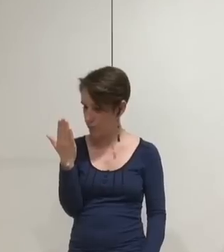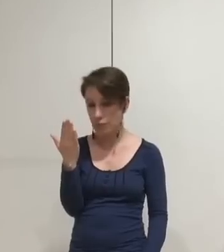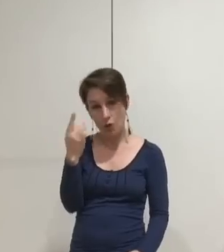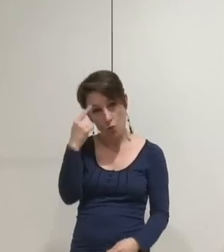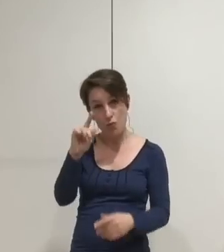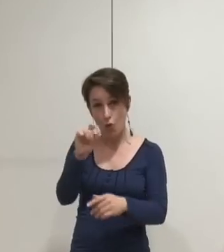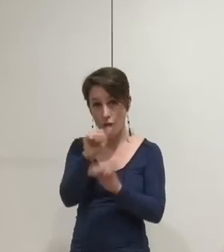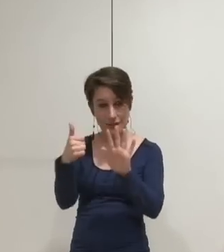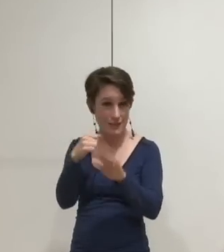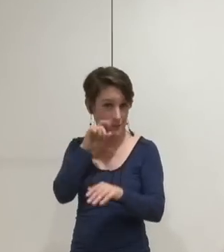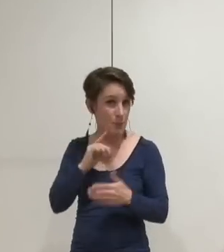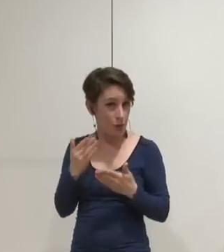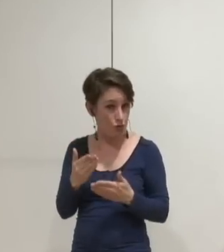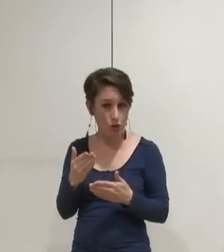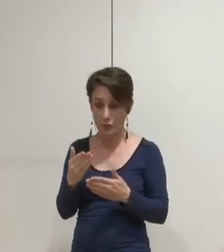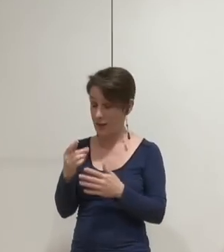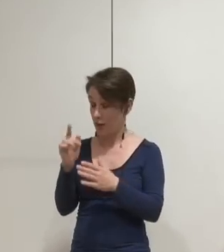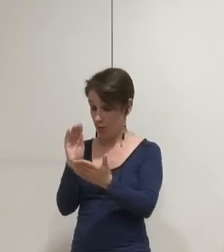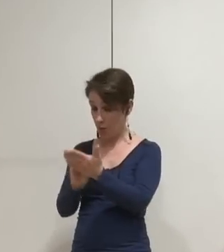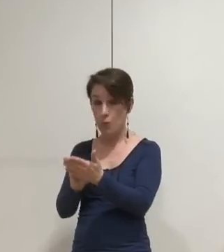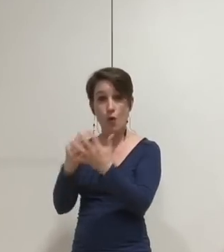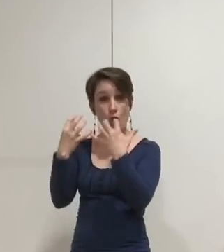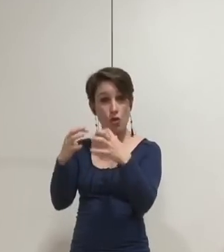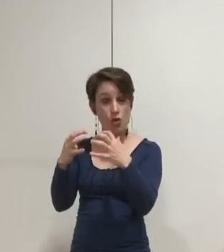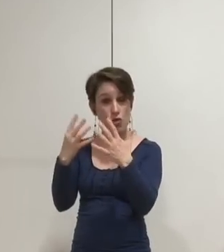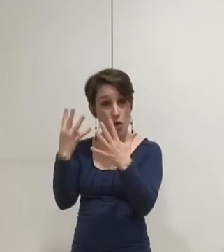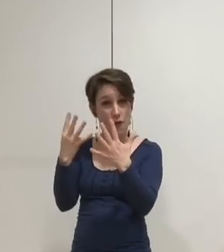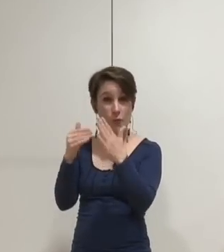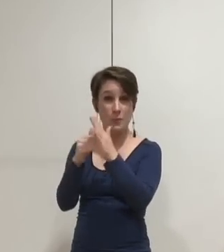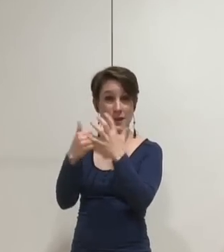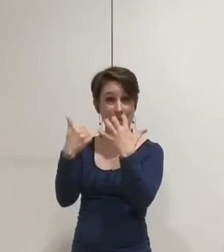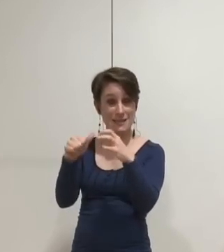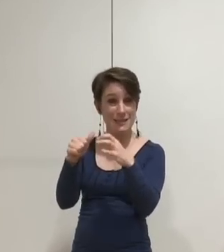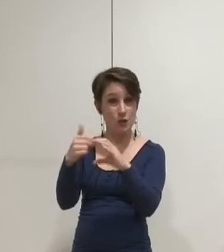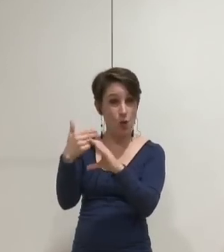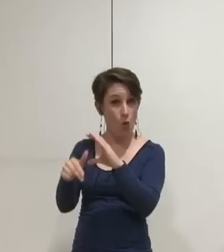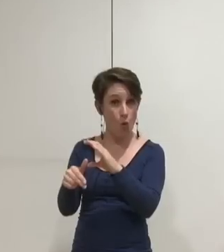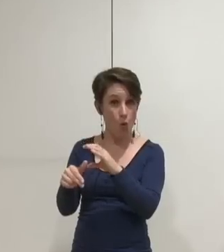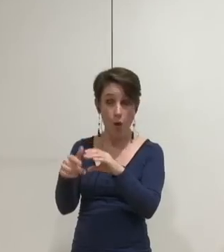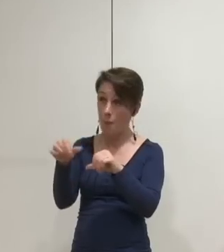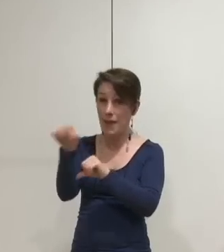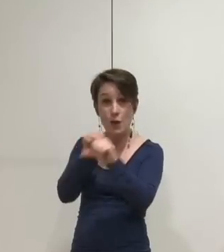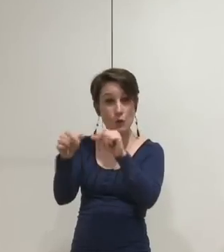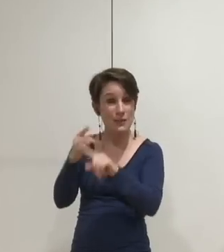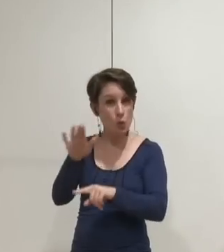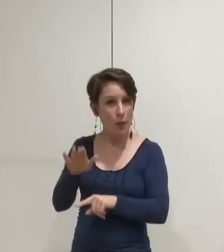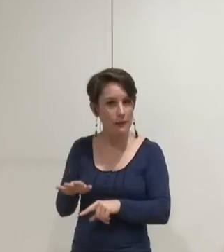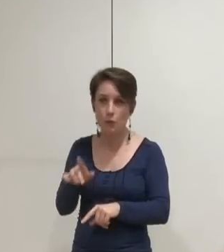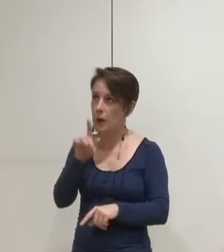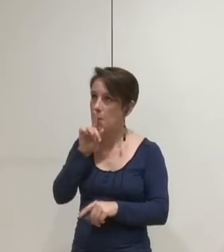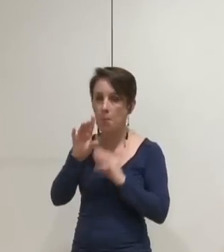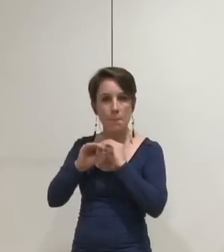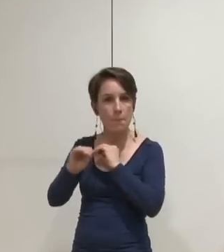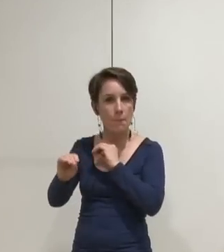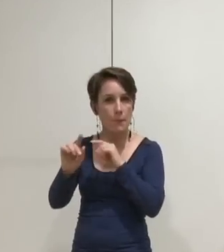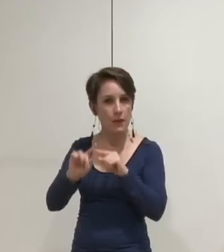mai on a une somme de 9684 € qui ne l'est pas pour les conditions particulières pour les prestations obligatoires nous passons